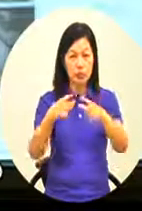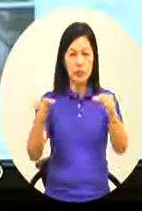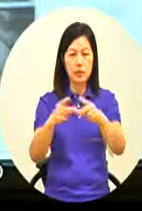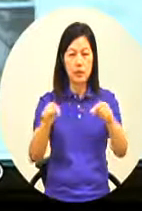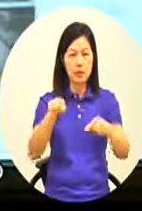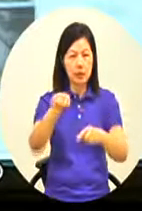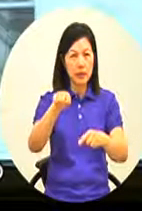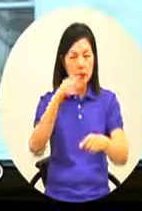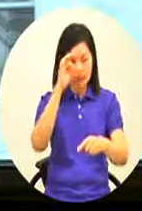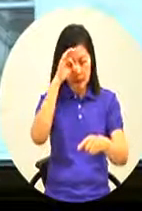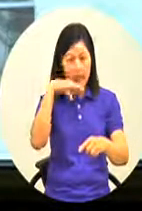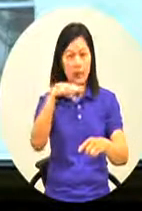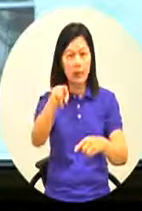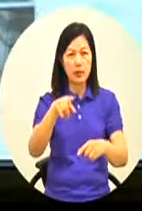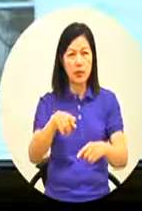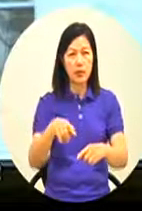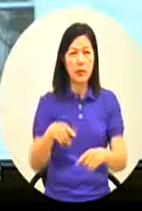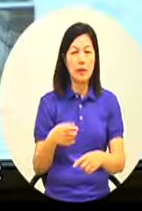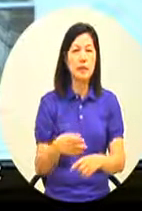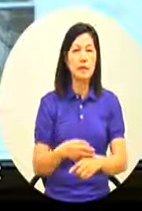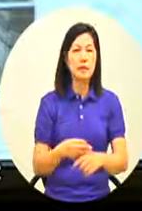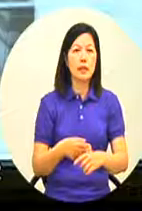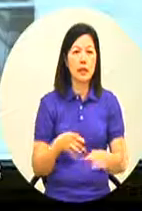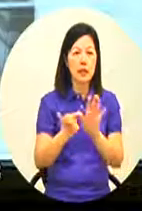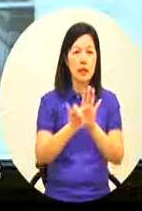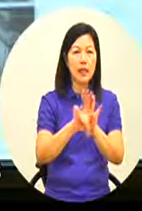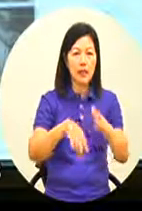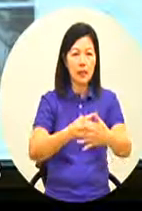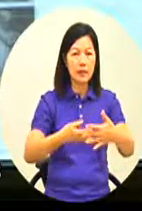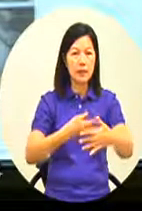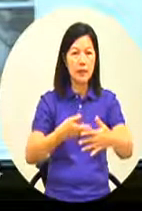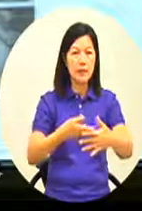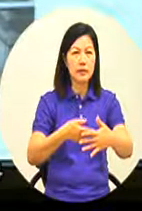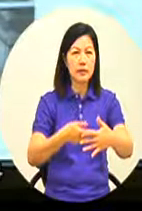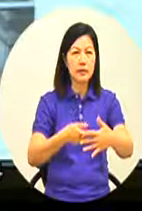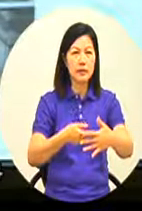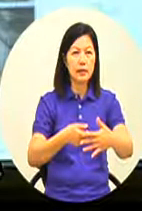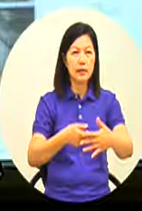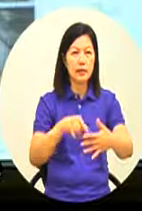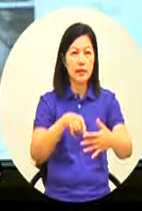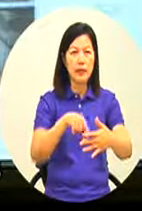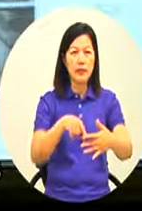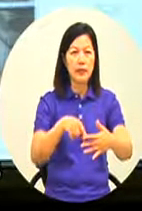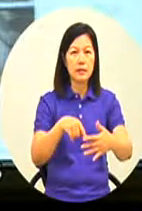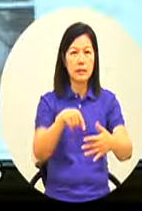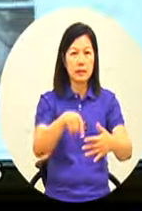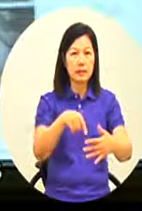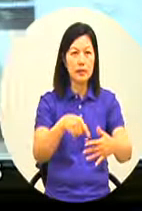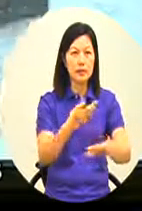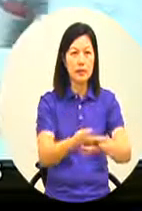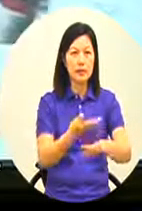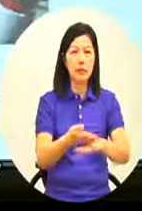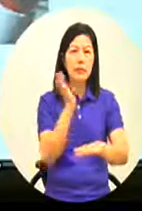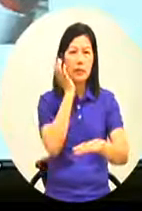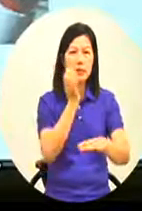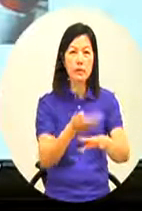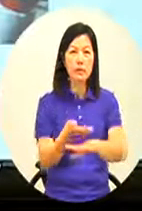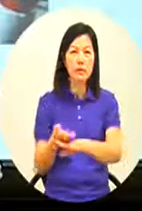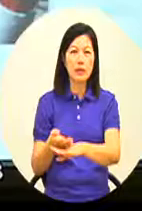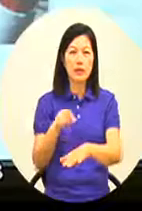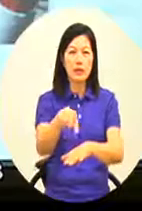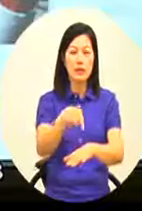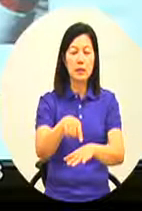解在莲池潭那个门口的附近有放这两个车主在这边。那另外这个也是